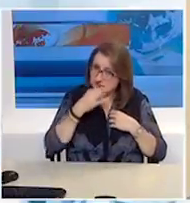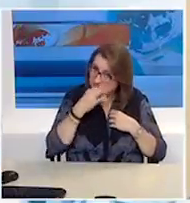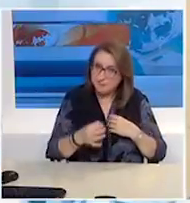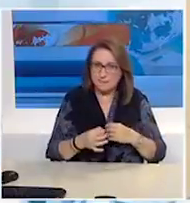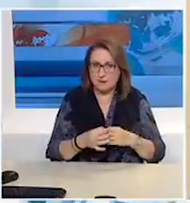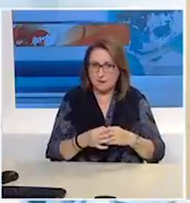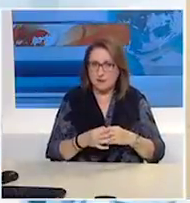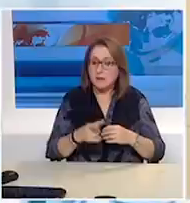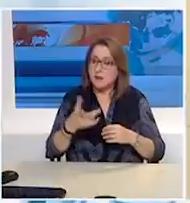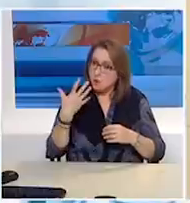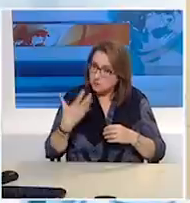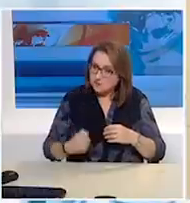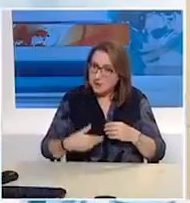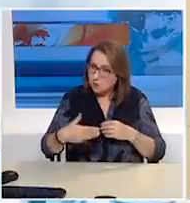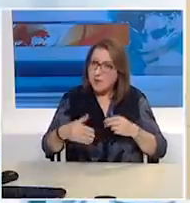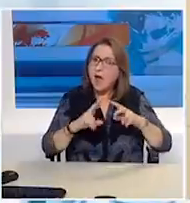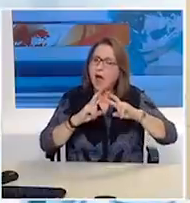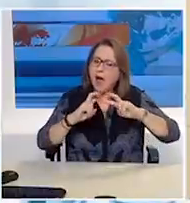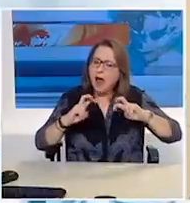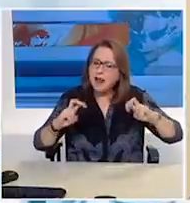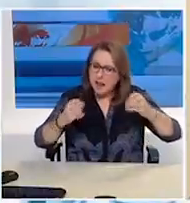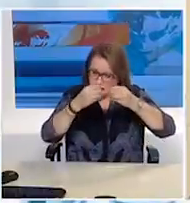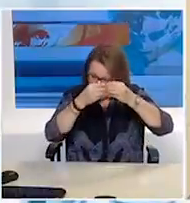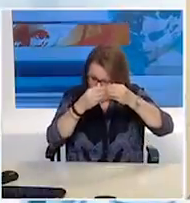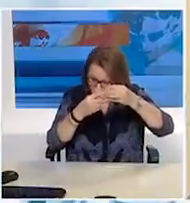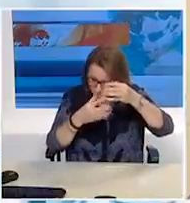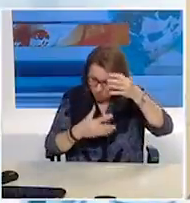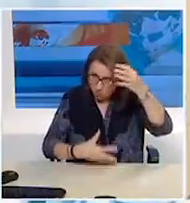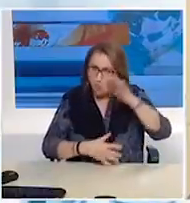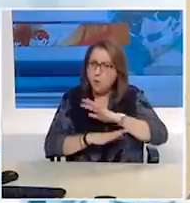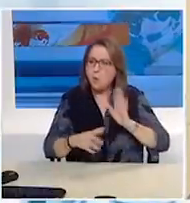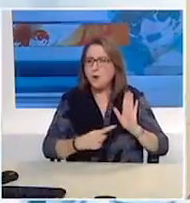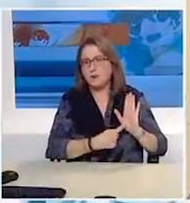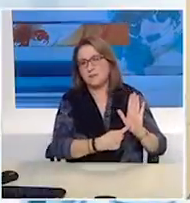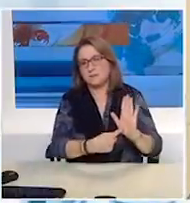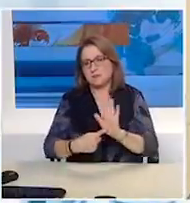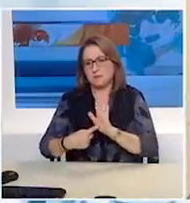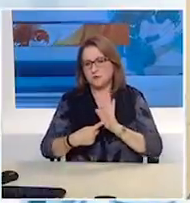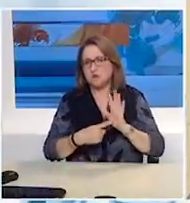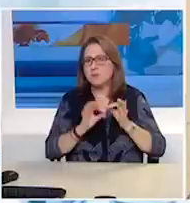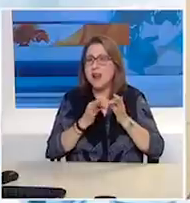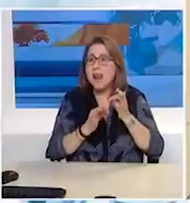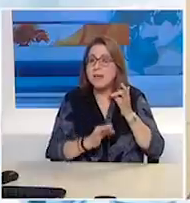ότι θα υπάρξει αναλυτική παρουσίαση των δωρεών αυτών μόλις ολοκληρωθούν οι δωρεές